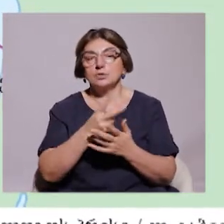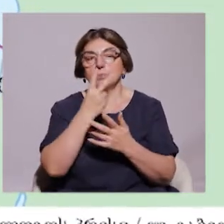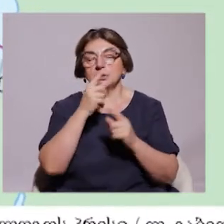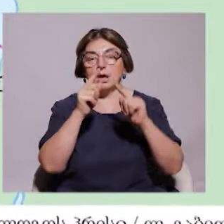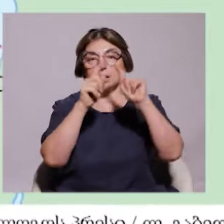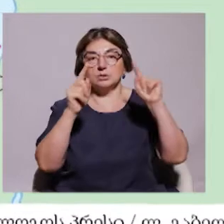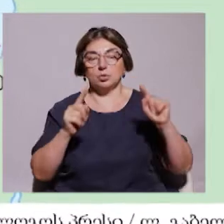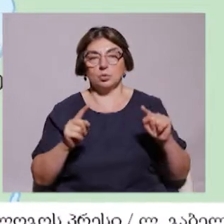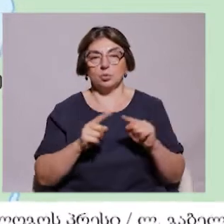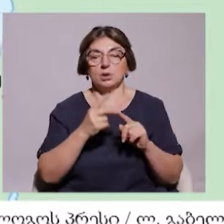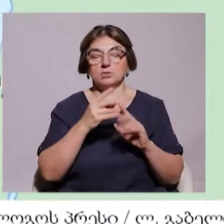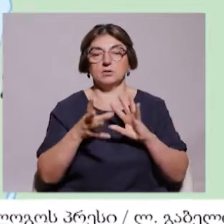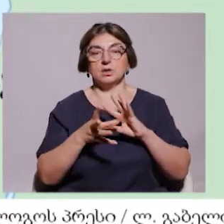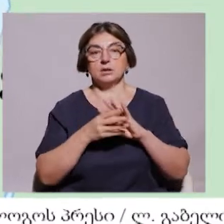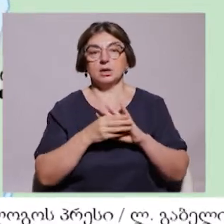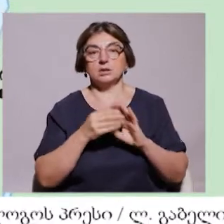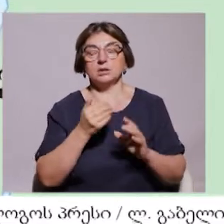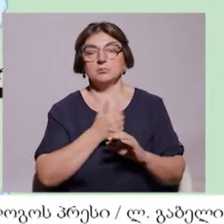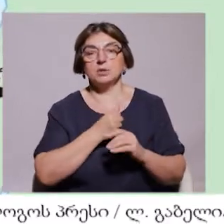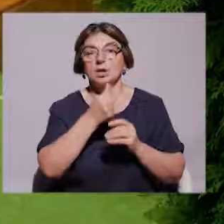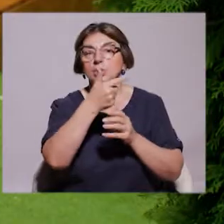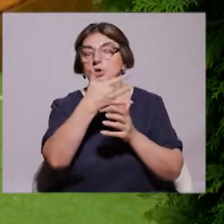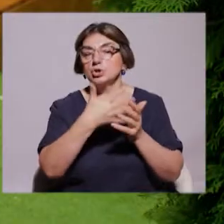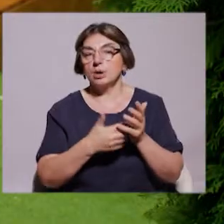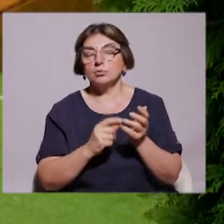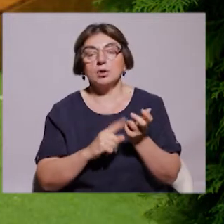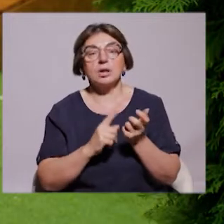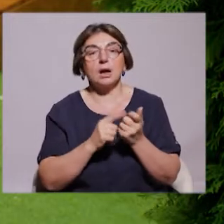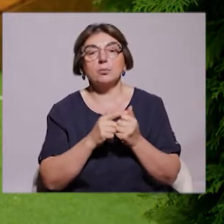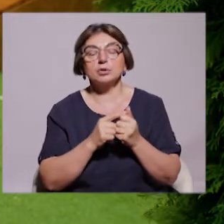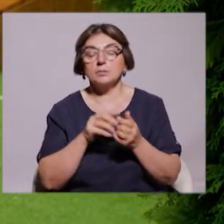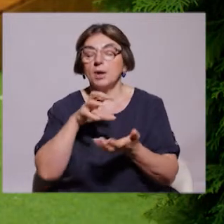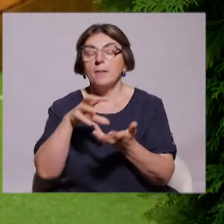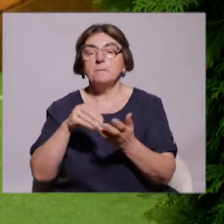მე მინდა ჩამოთვალო სულ რამდენიმე კოლონია, მნიშვნელოვანი კოლონია. რა თქმა უნდა,